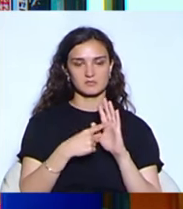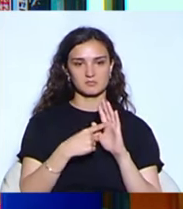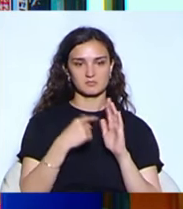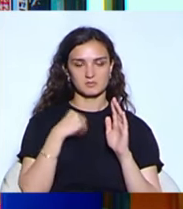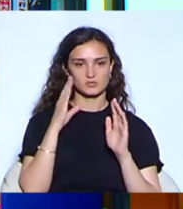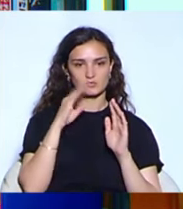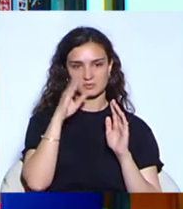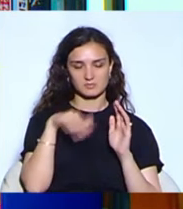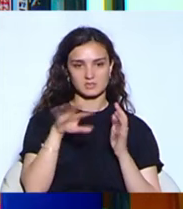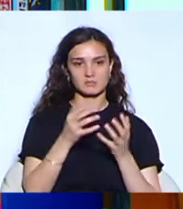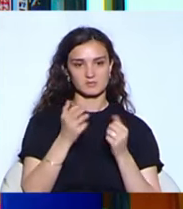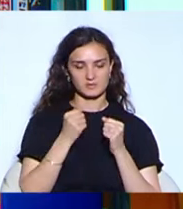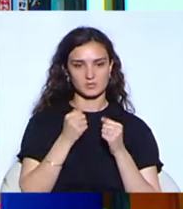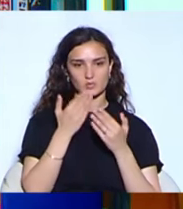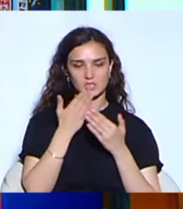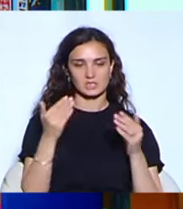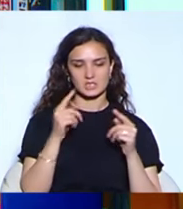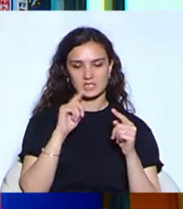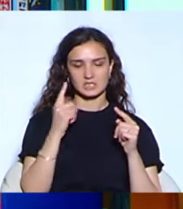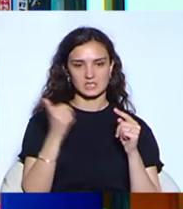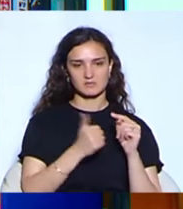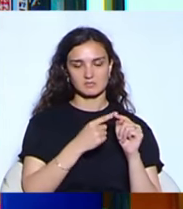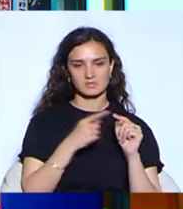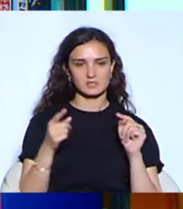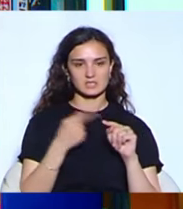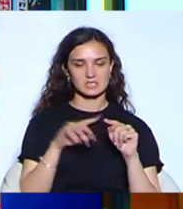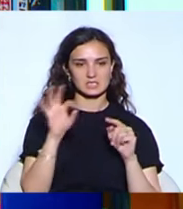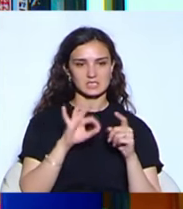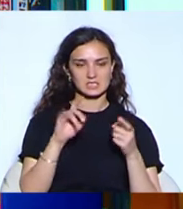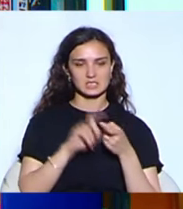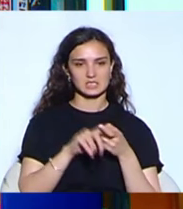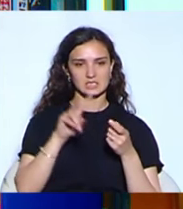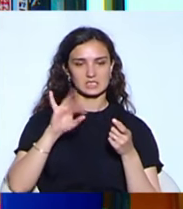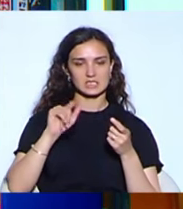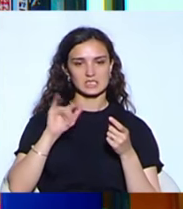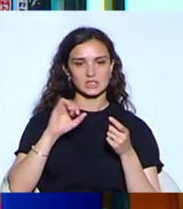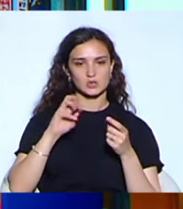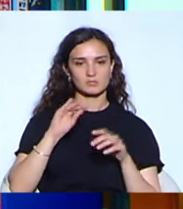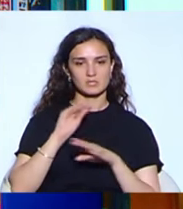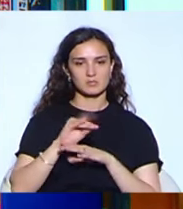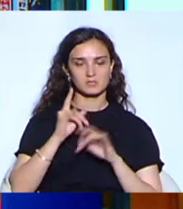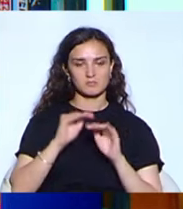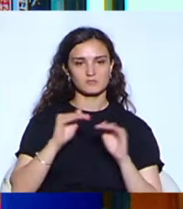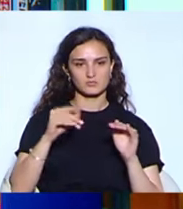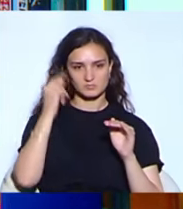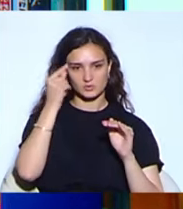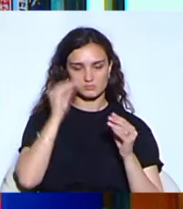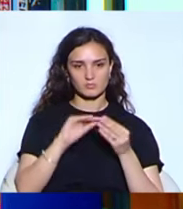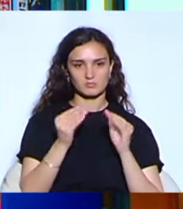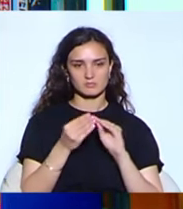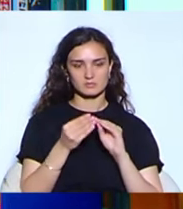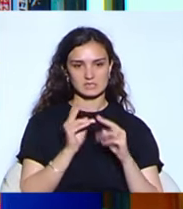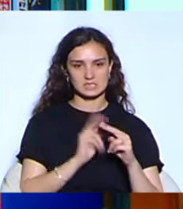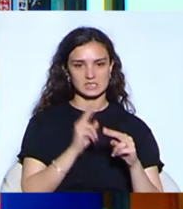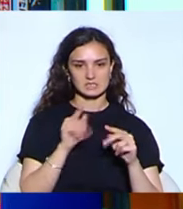მე მშობლებისგან მივიღე უკანასკნელი ერთი კვირის მანძილზე. ეს ეხება ლითიუმის დამატებას ბავშვებში ფსიქიკური პრობლემების